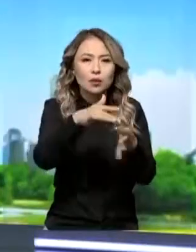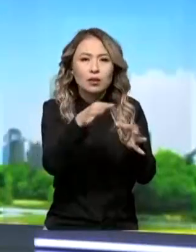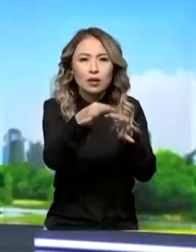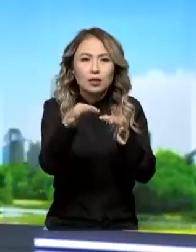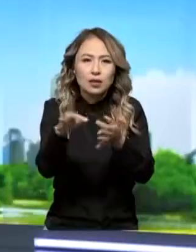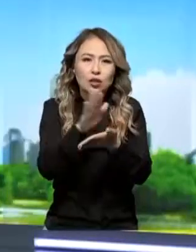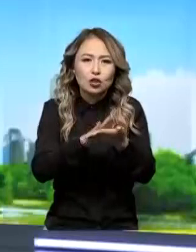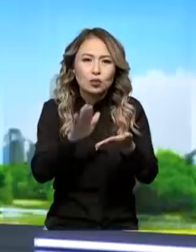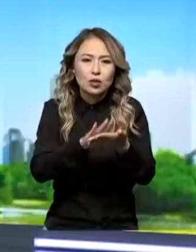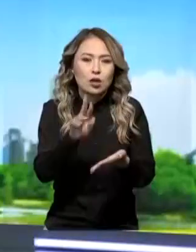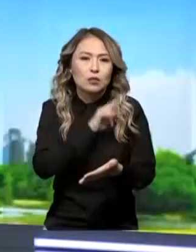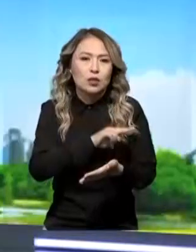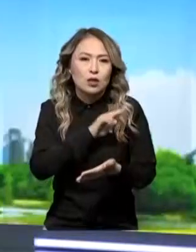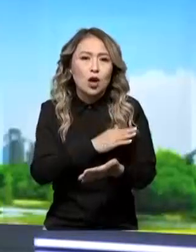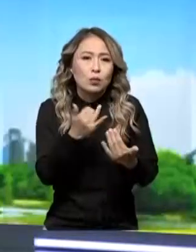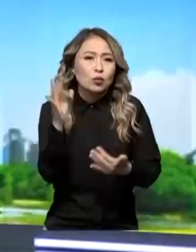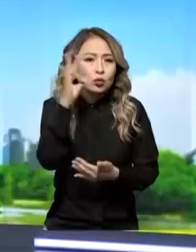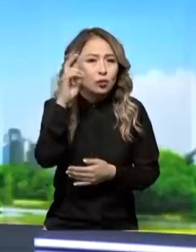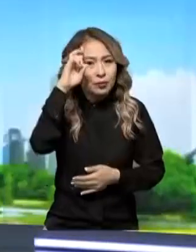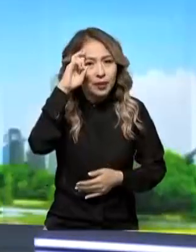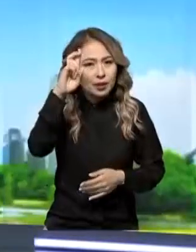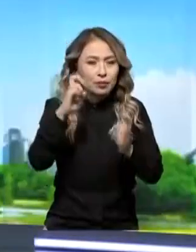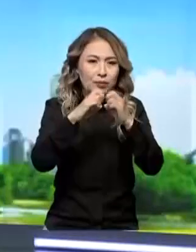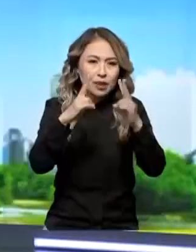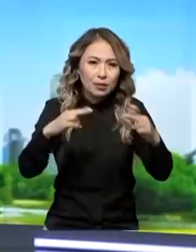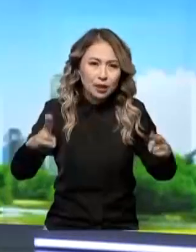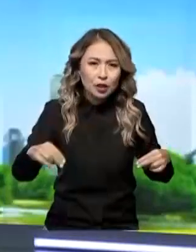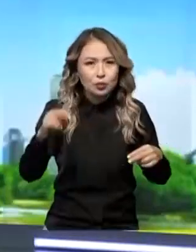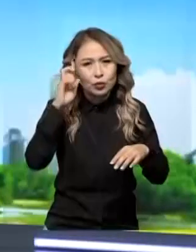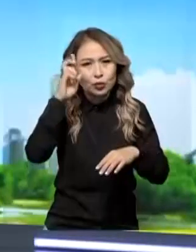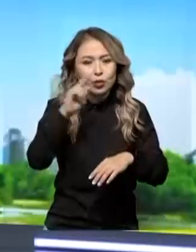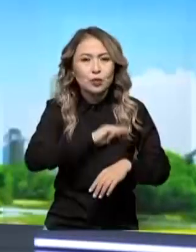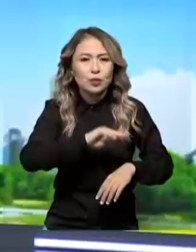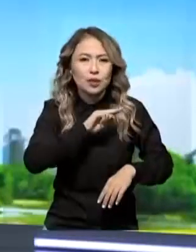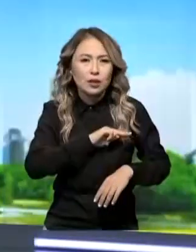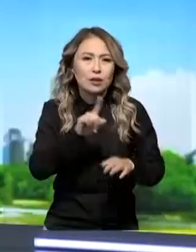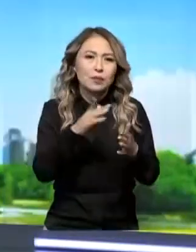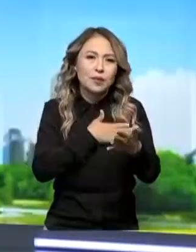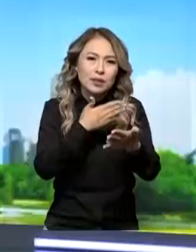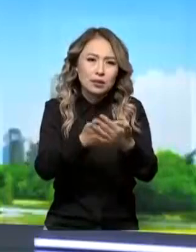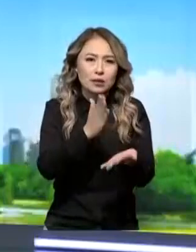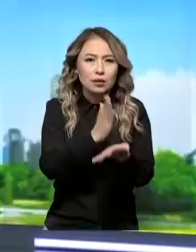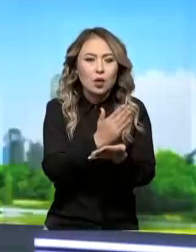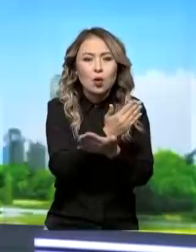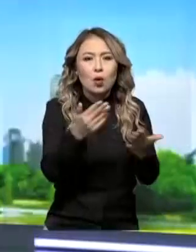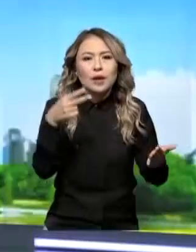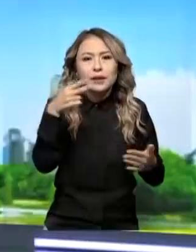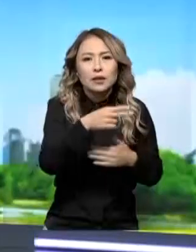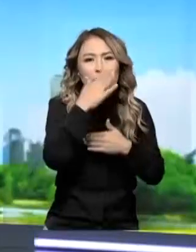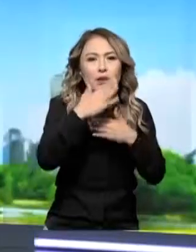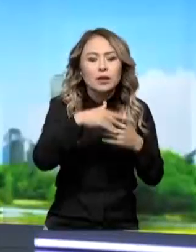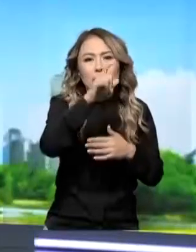қала ауданында тазалық жұмыстары ұйымдастырылды. Бұл жолы мемлекеттік мекемелер мен бюджеттік ұйым қызметкерлері белсенділік танытқан.